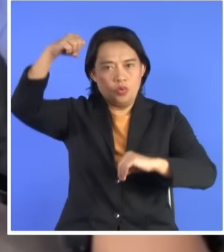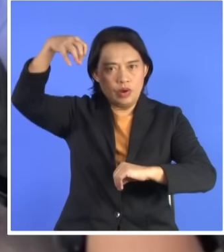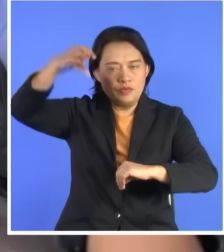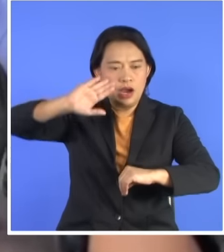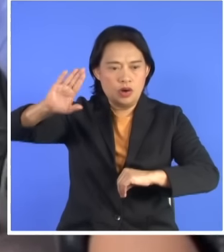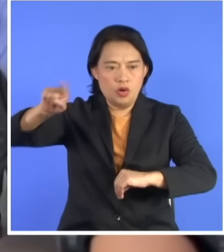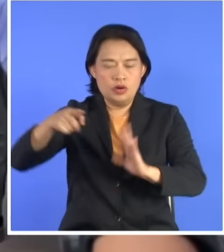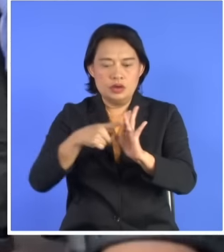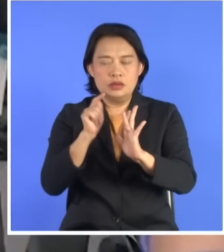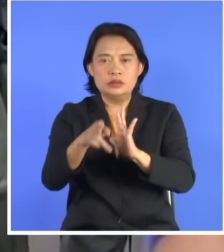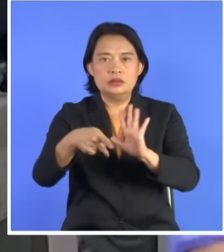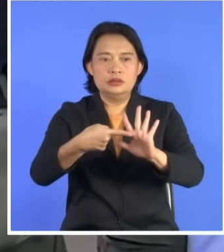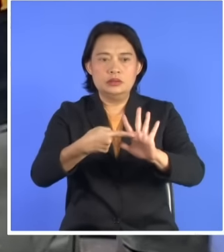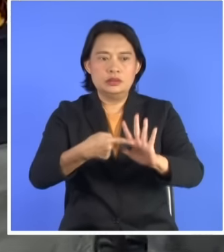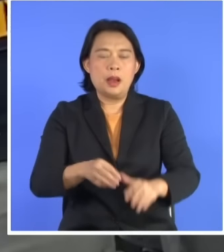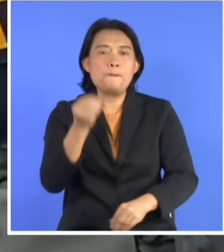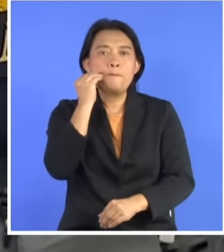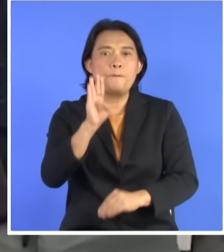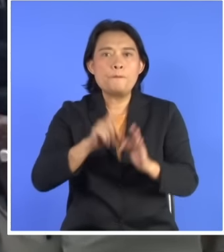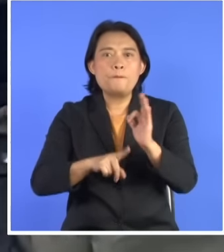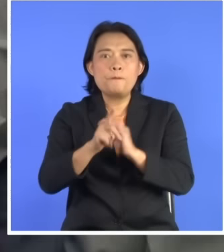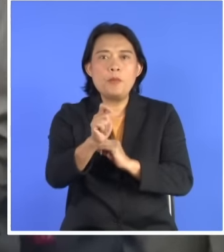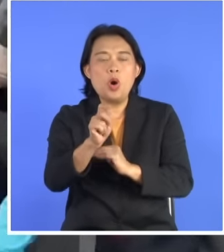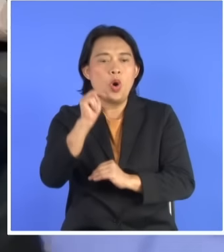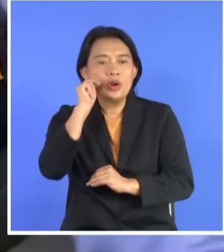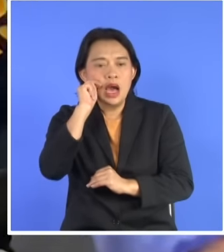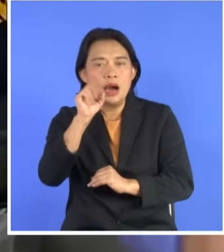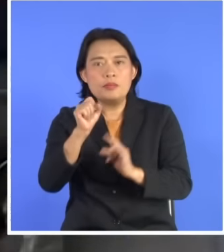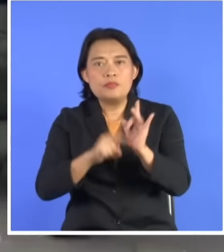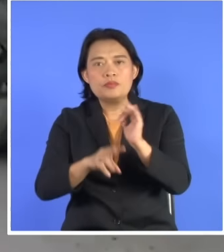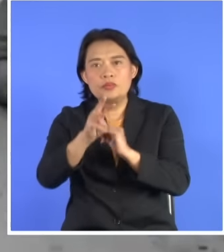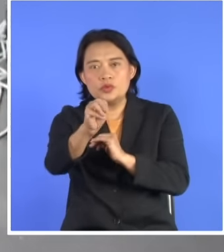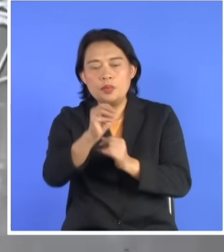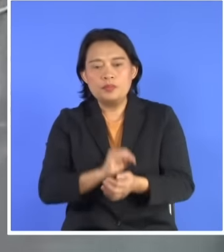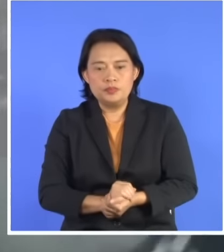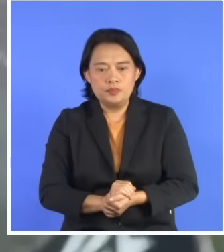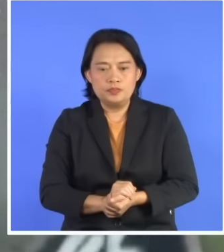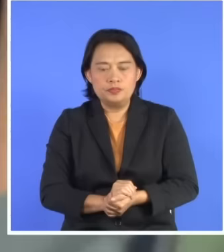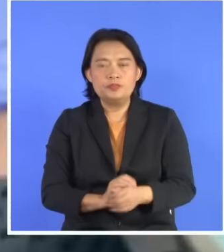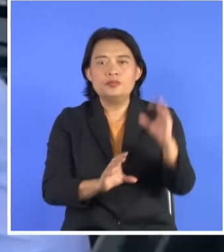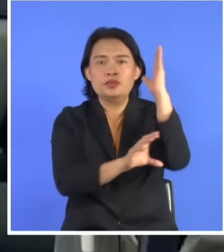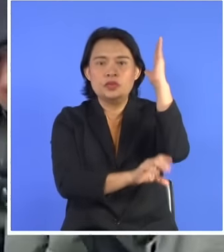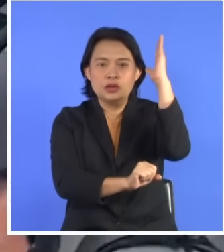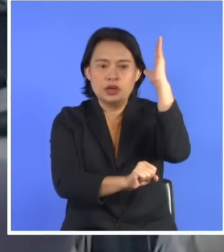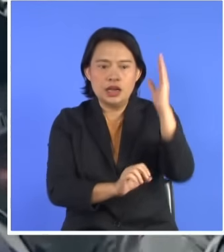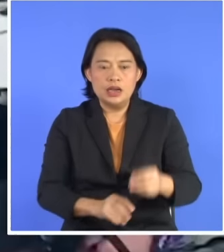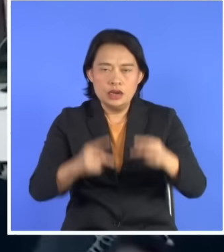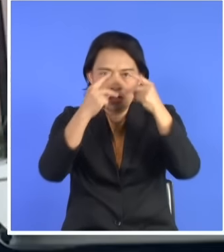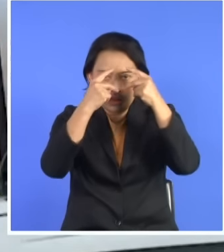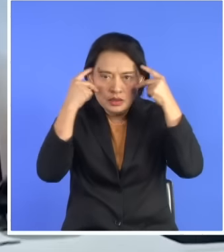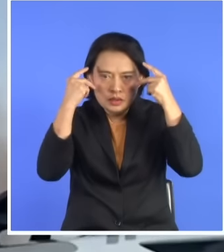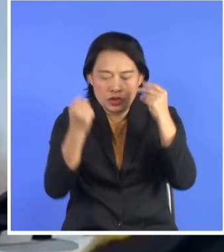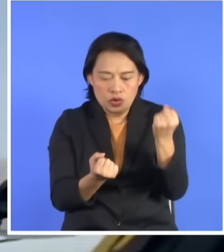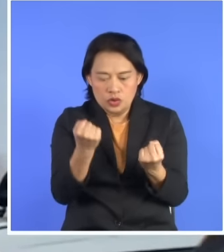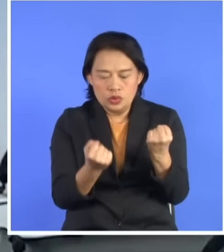พื้นที่ของหมู่ที่ 2บ้านบ่อน้ำส้มตำบลเกาะสบ้าอำเภอเทพาจังหวัดสงขลาเข้าบอกได้เกิดเหตุคนร้ายเป็นรอบวางระเบิดรถของตำรวจ